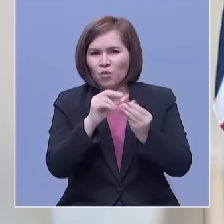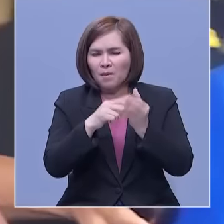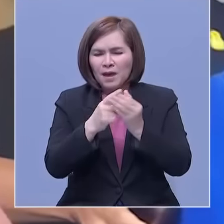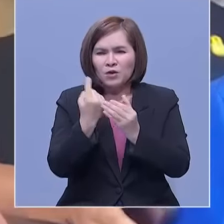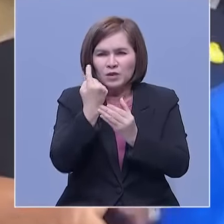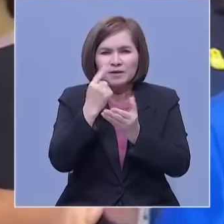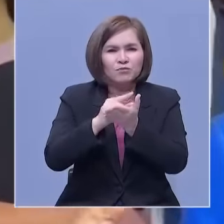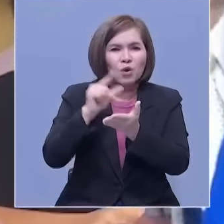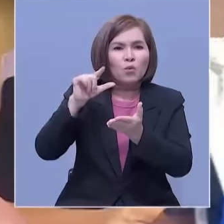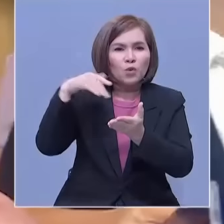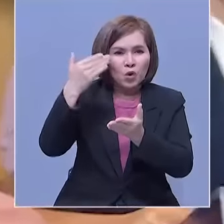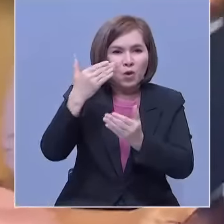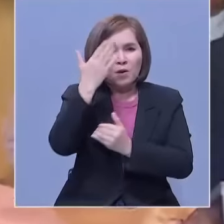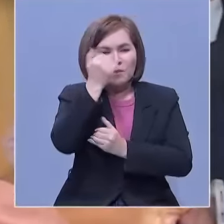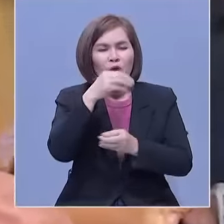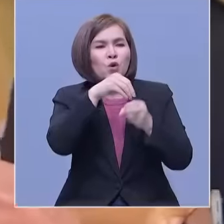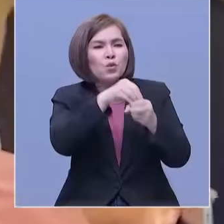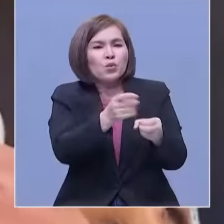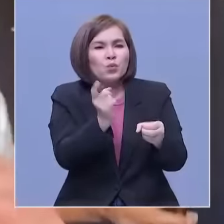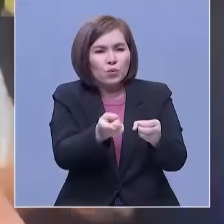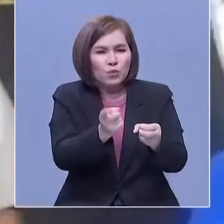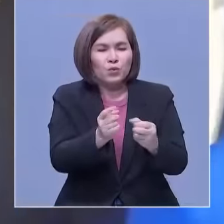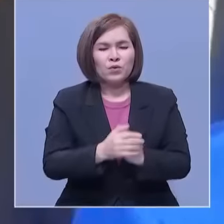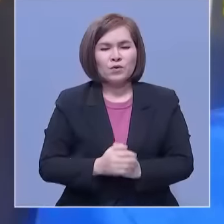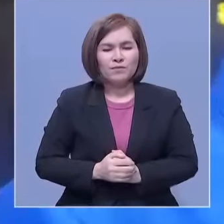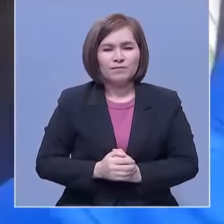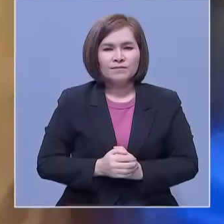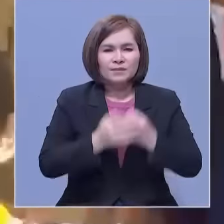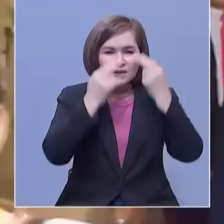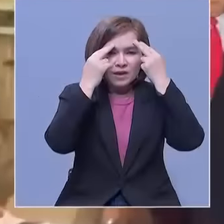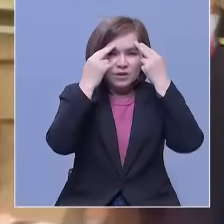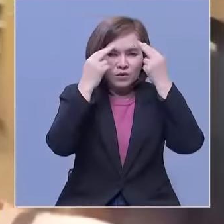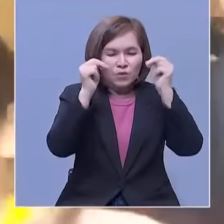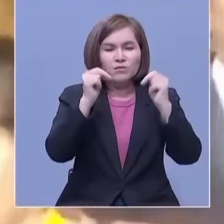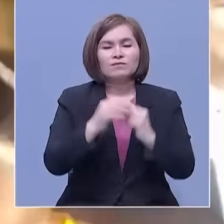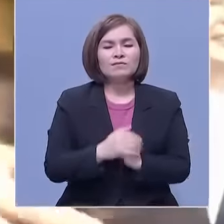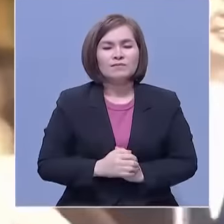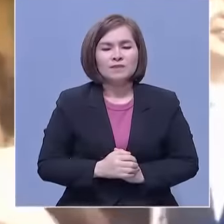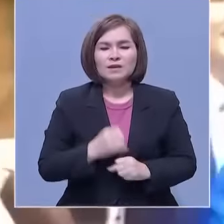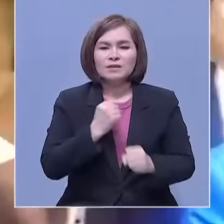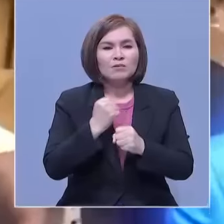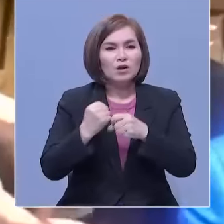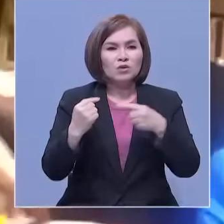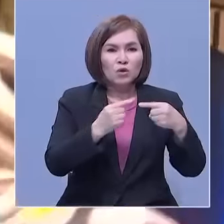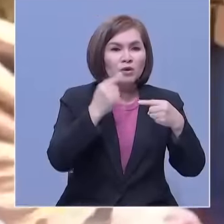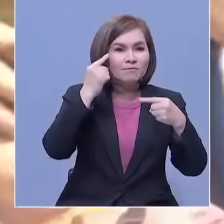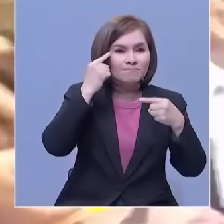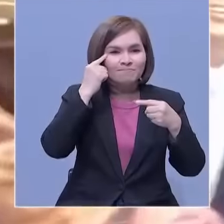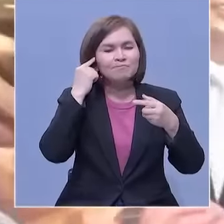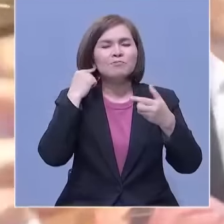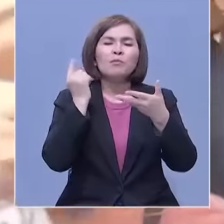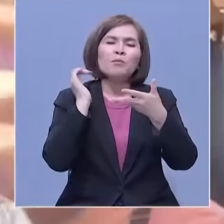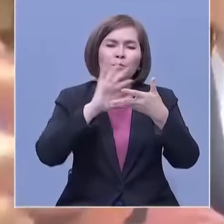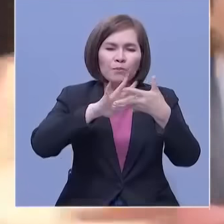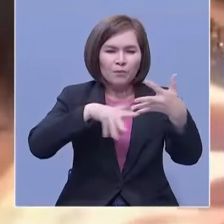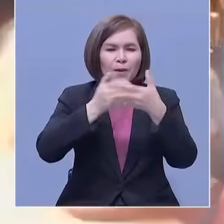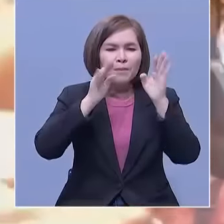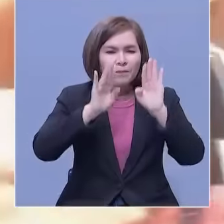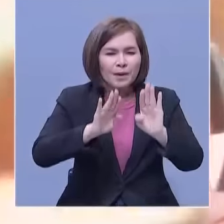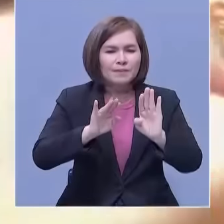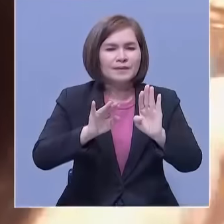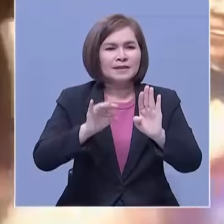พิชิตให้คุณพิชิตเนี่ยเสียสละใช่มั้ยลาออกไปรักษาขุนไว้คือคุณเศรษฐาทวีศิลป์อันเนี้ยอาจารย์ธนพรท่าน